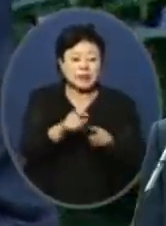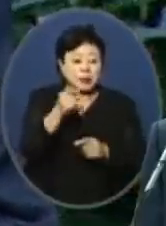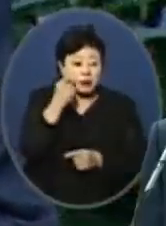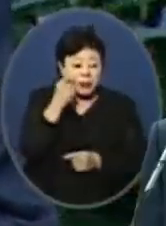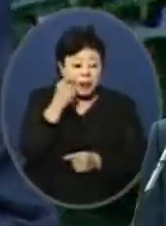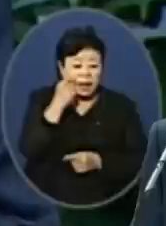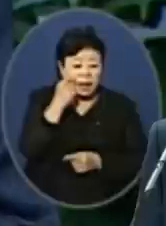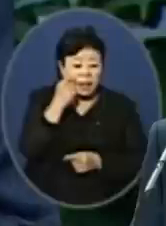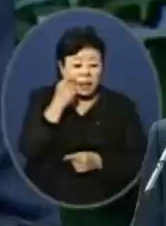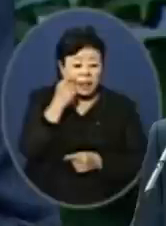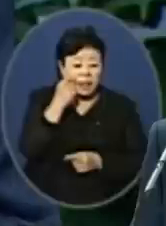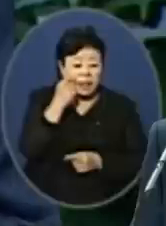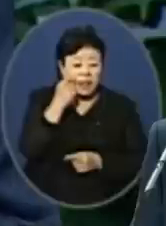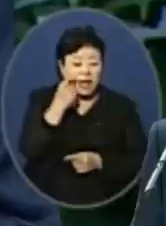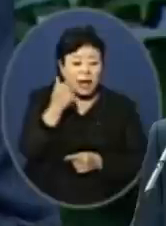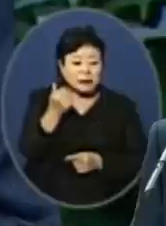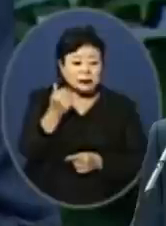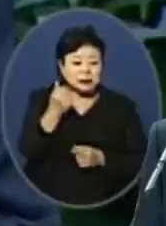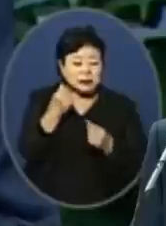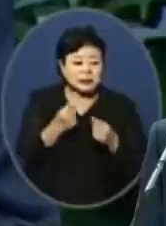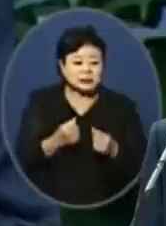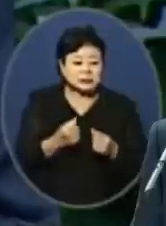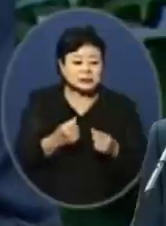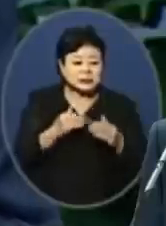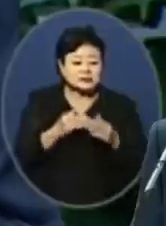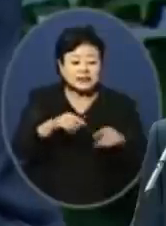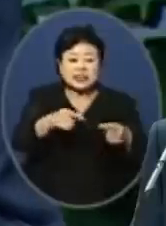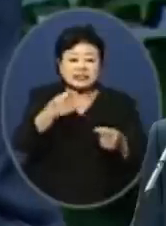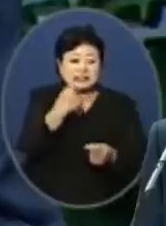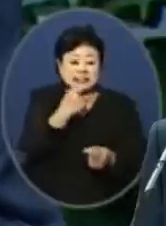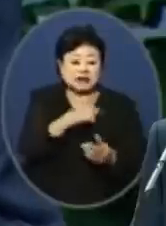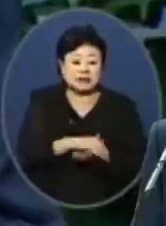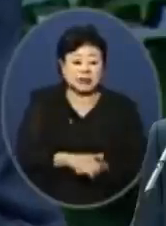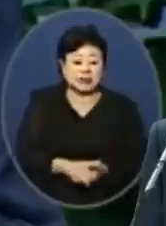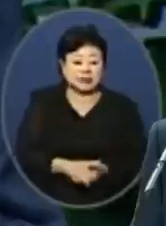없다. 아버지 계신 집에 안 들어가겠다.